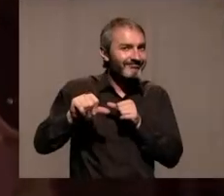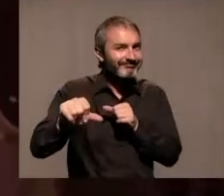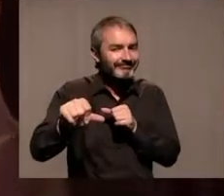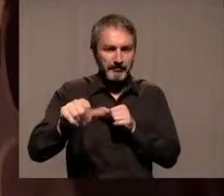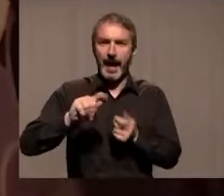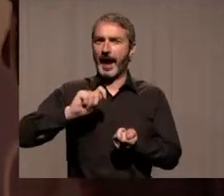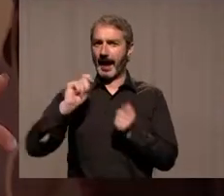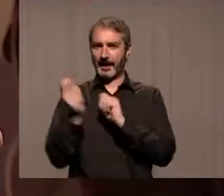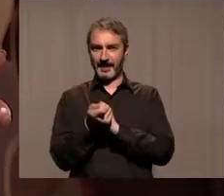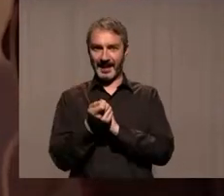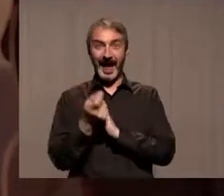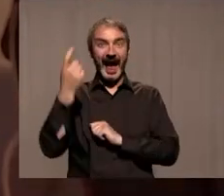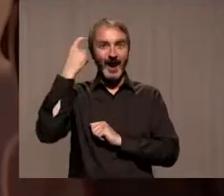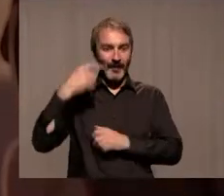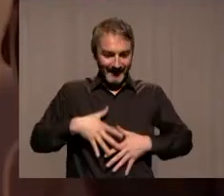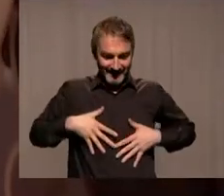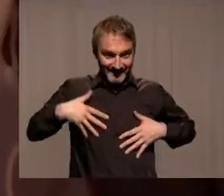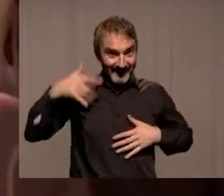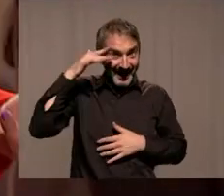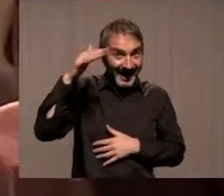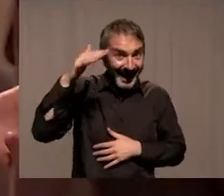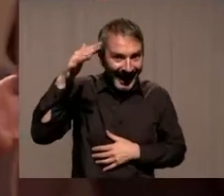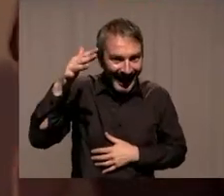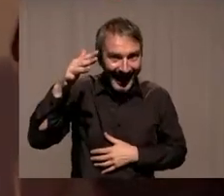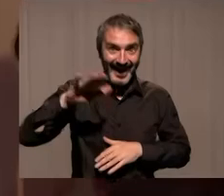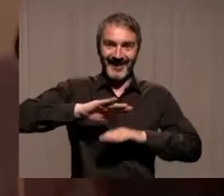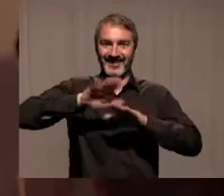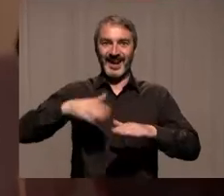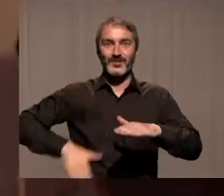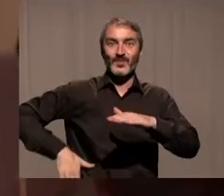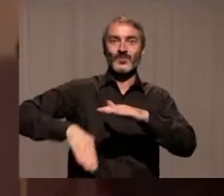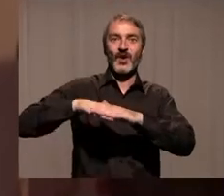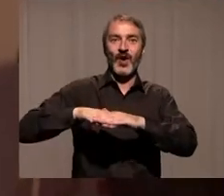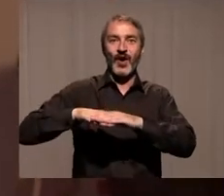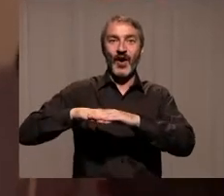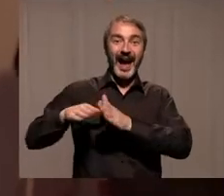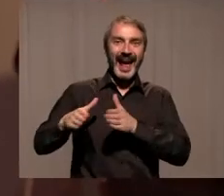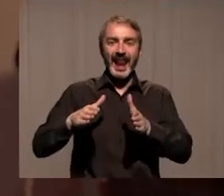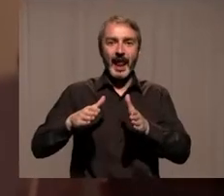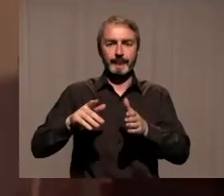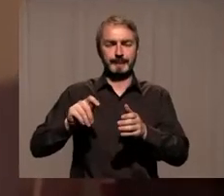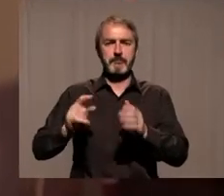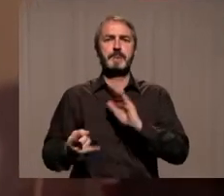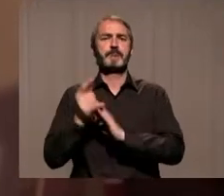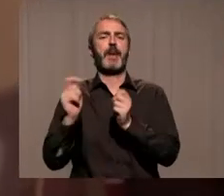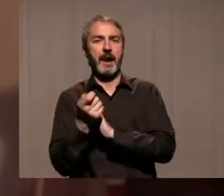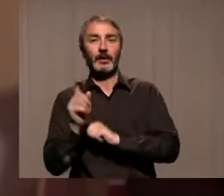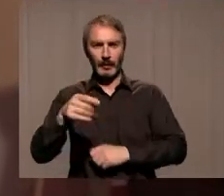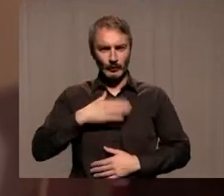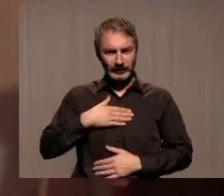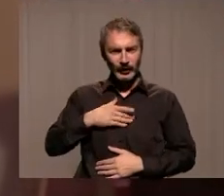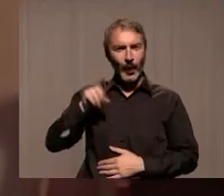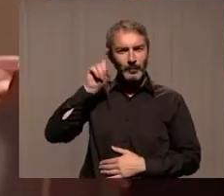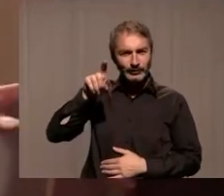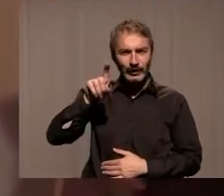els alumnes han gestionat les expectatives que tenien sobre els seus finals de carrera d'una altra manera, però també nosaltres, els professors, ens